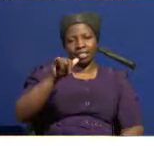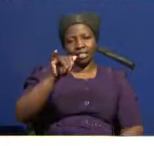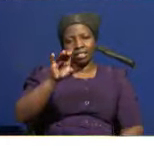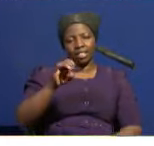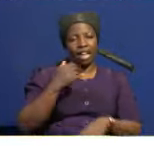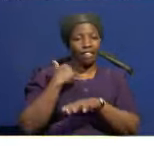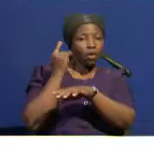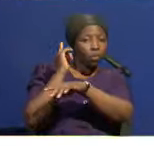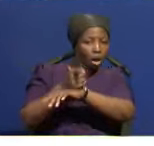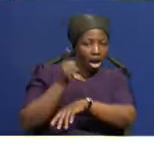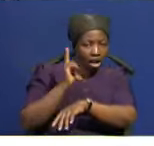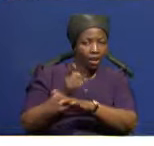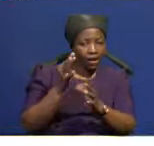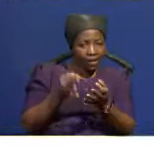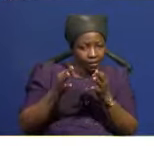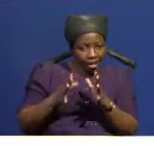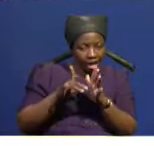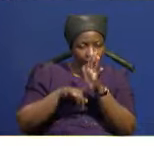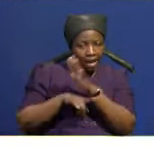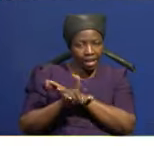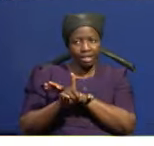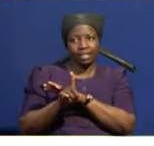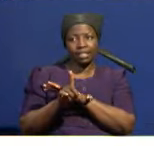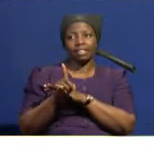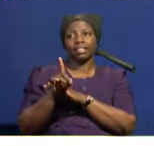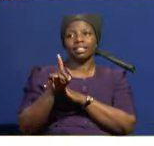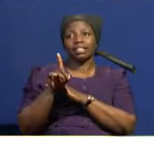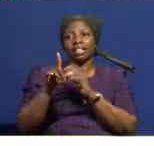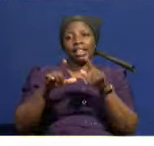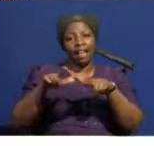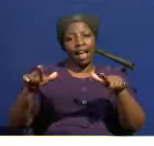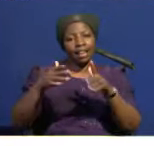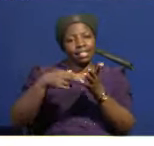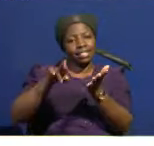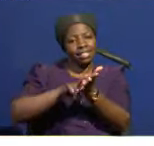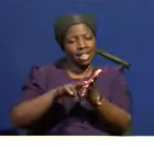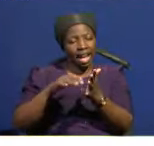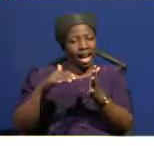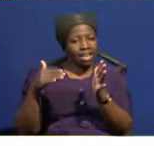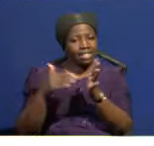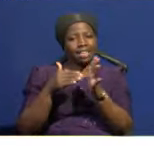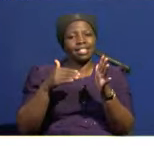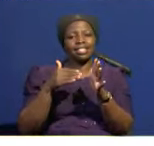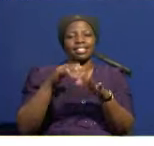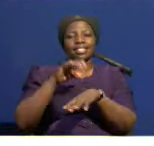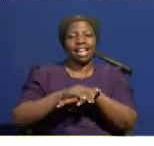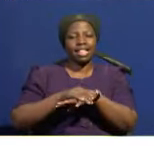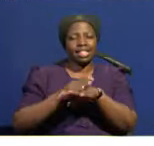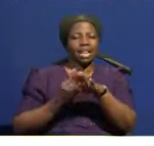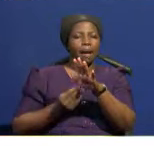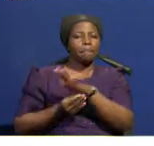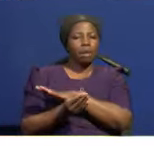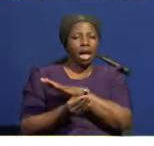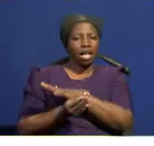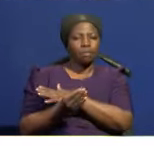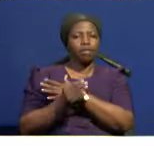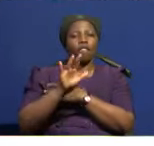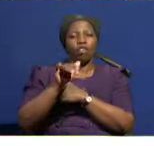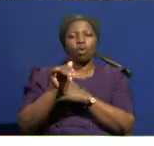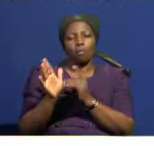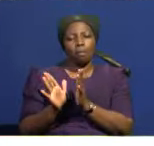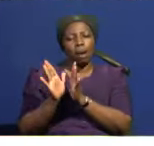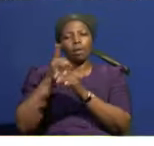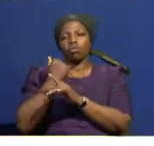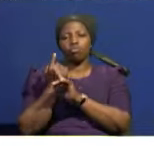maafisa katika ofisi ya msajili wa ardhi dhidi ya kukula hongo kutoka kwa wananchi wanaotafuta huduma katika ofisi zao.